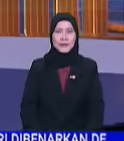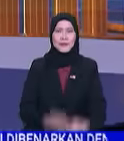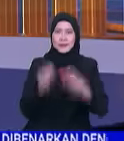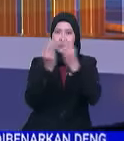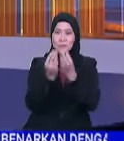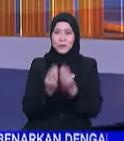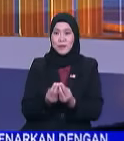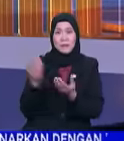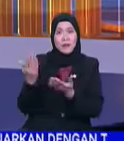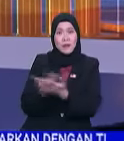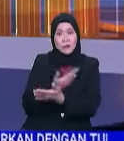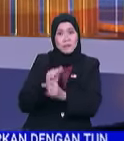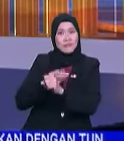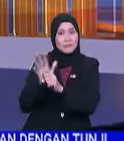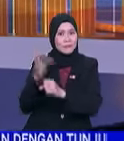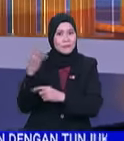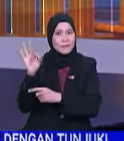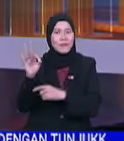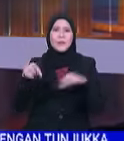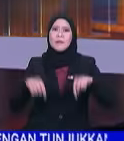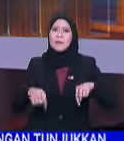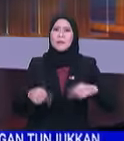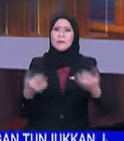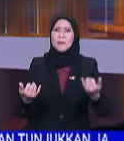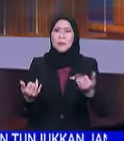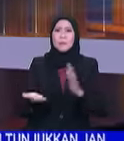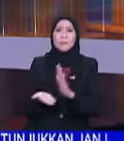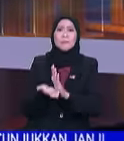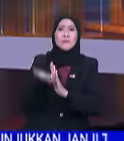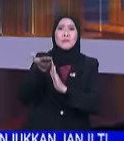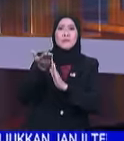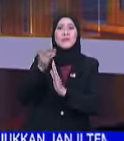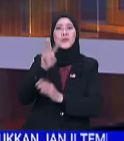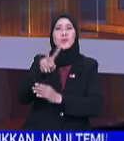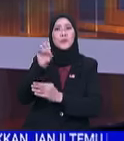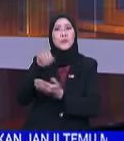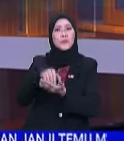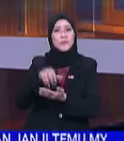Jumlah kes baharu harian COVID-19 hari ini kembali melonjak kepada